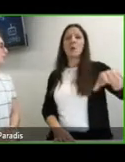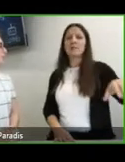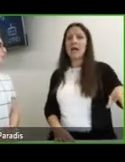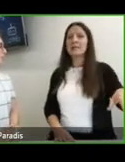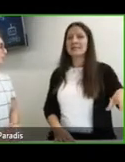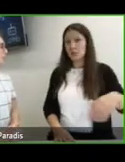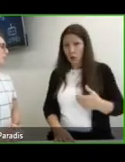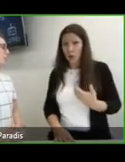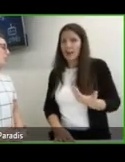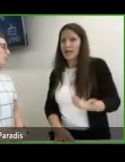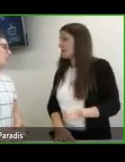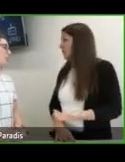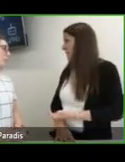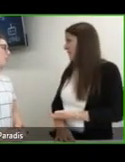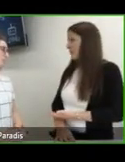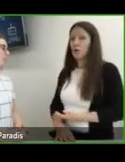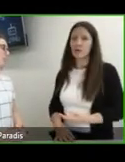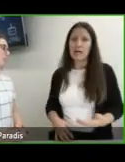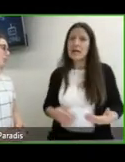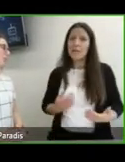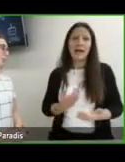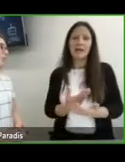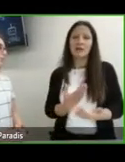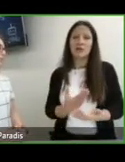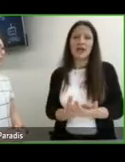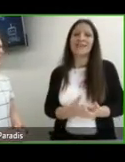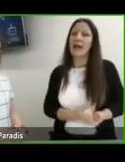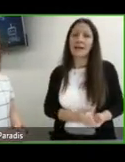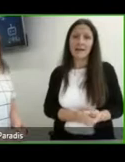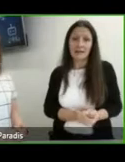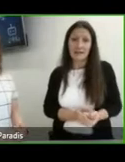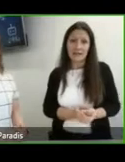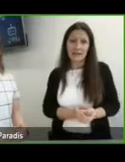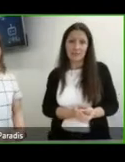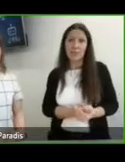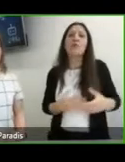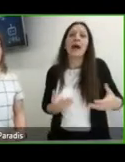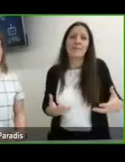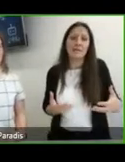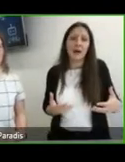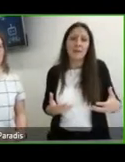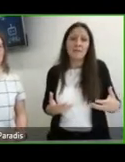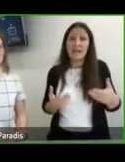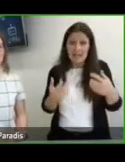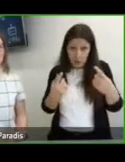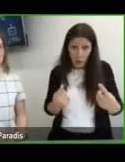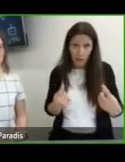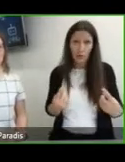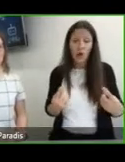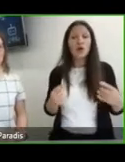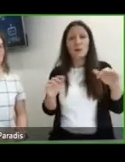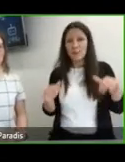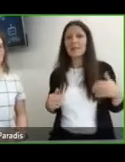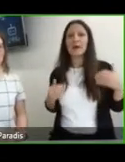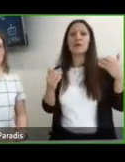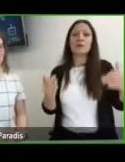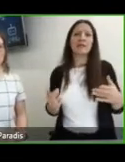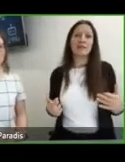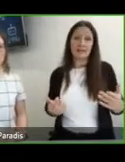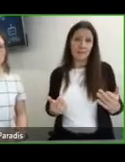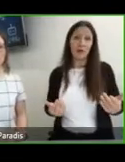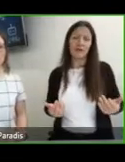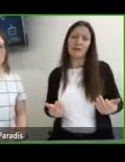pas de bon sens, si je le croyais déjà que ça n'avait pas de bon sens, ben j'adhère plus rapidement et surtout, je passe